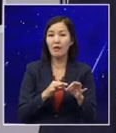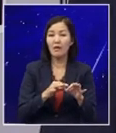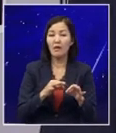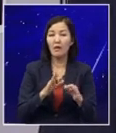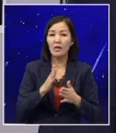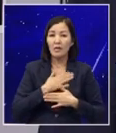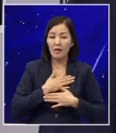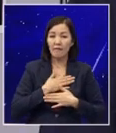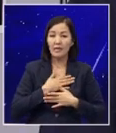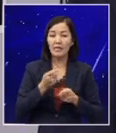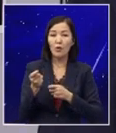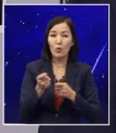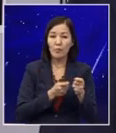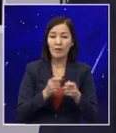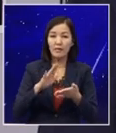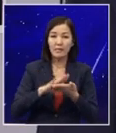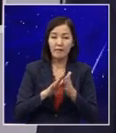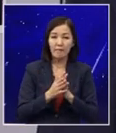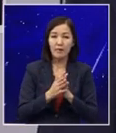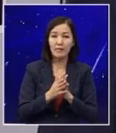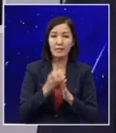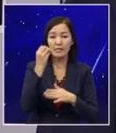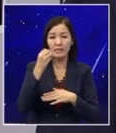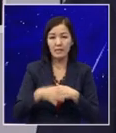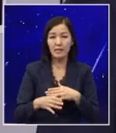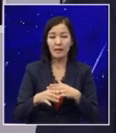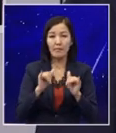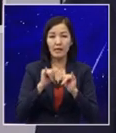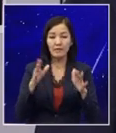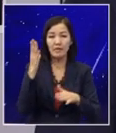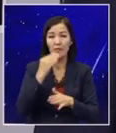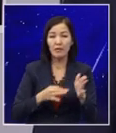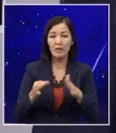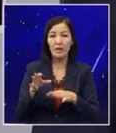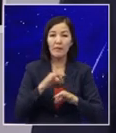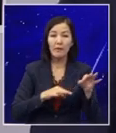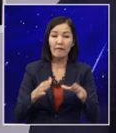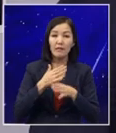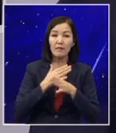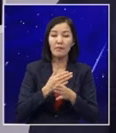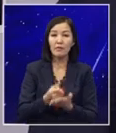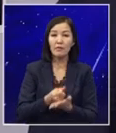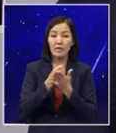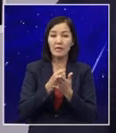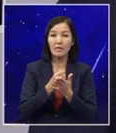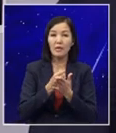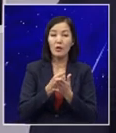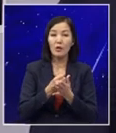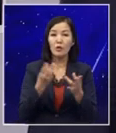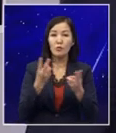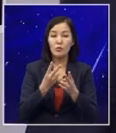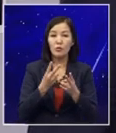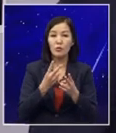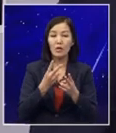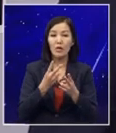задача, нашего управления, вот, совместно с региональным центром развития Алматинской области, эти проекты сопровождать, их не терять. То